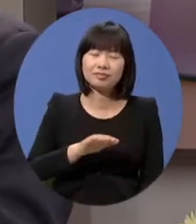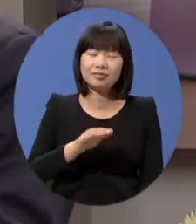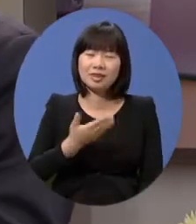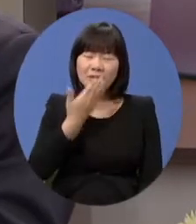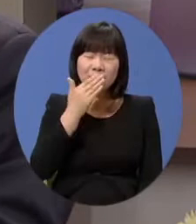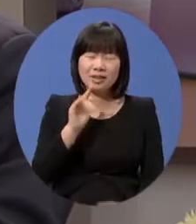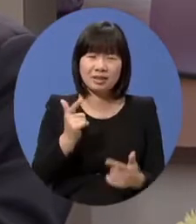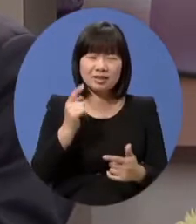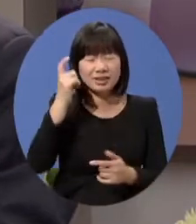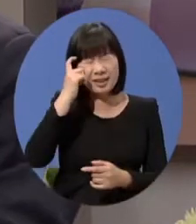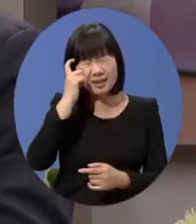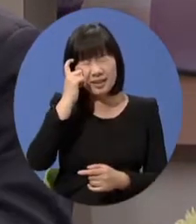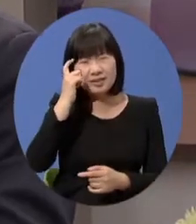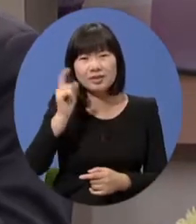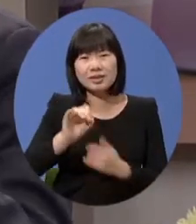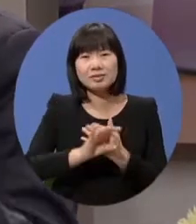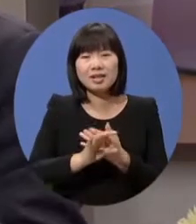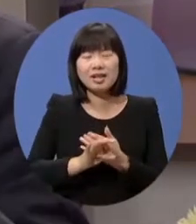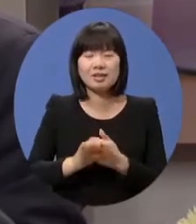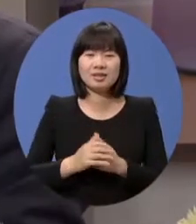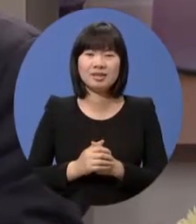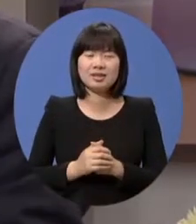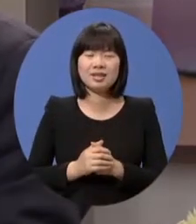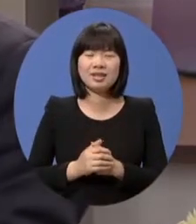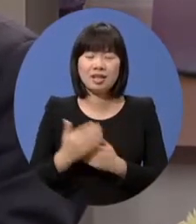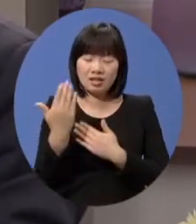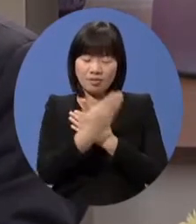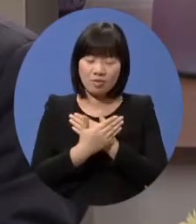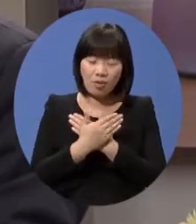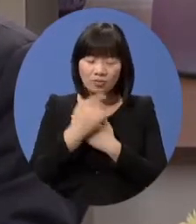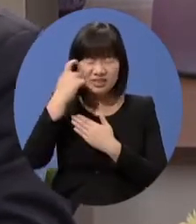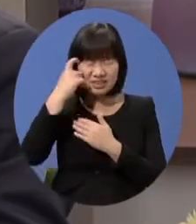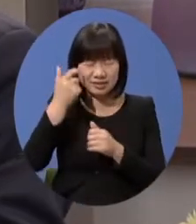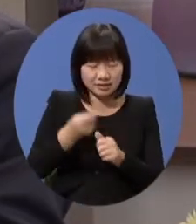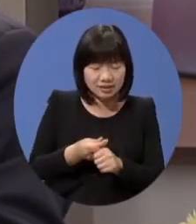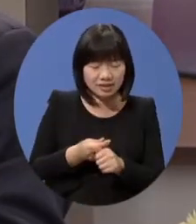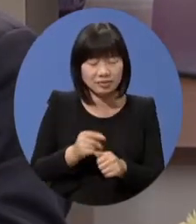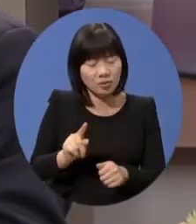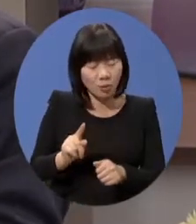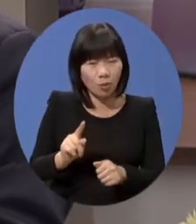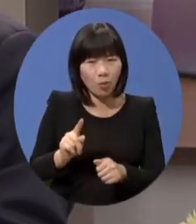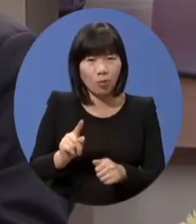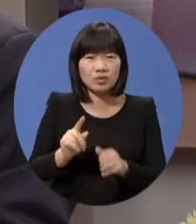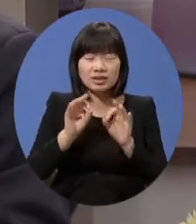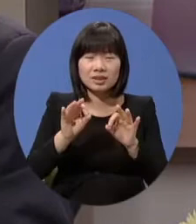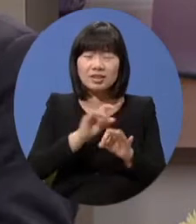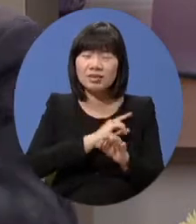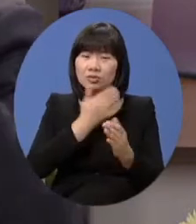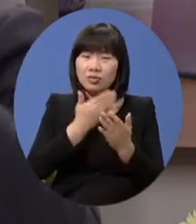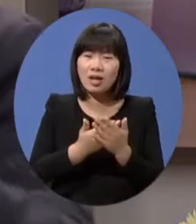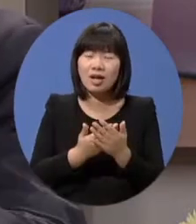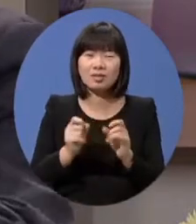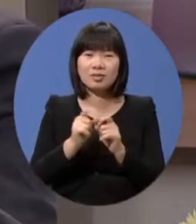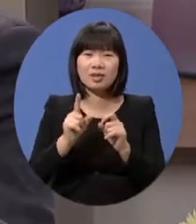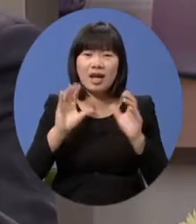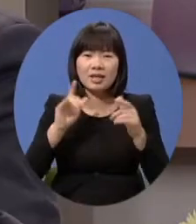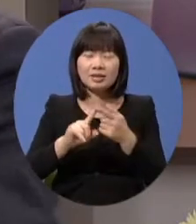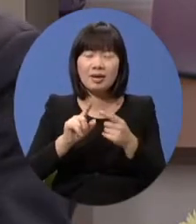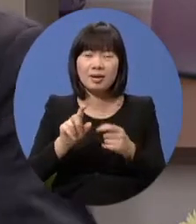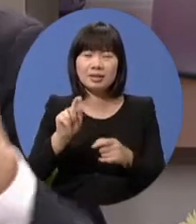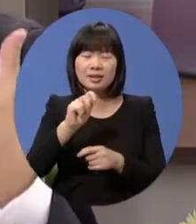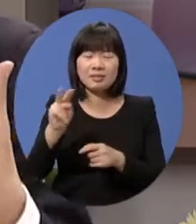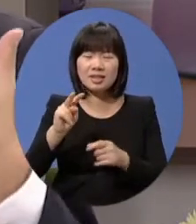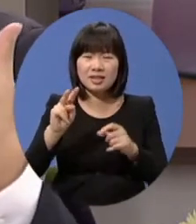먹을 때 제일 먼저 생각해야 될 게 얘가 자기 몸의 이미지를 어떻게 갖고 있는가가 네. 제일 중요해요. 네. 상당수 많은 애들이 요즘에 이제 미디어